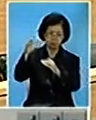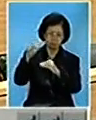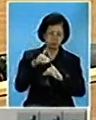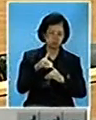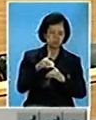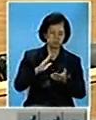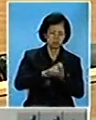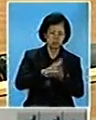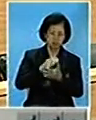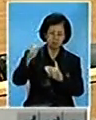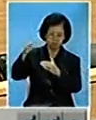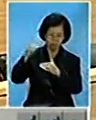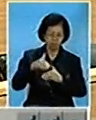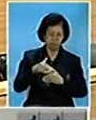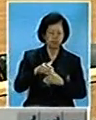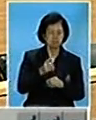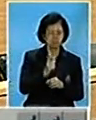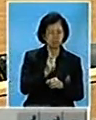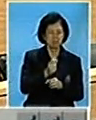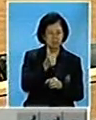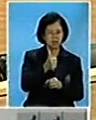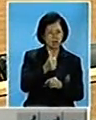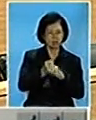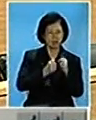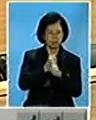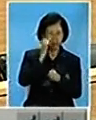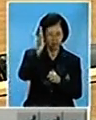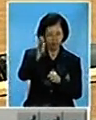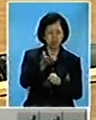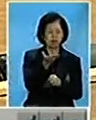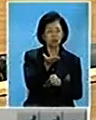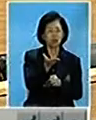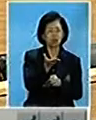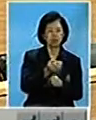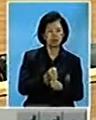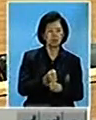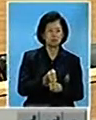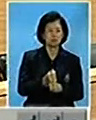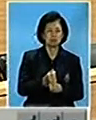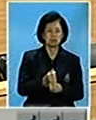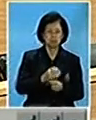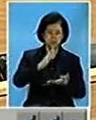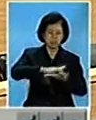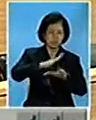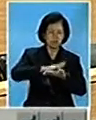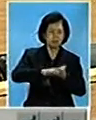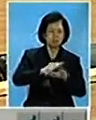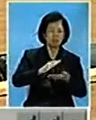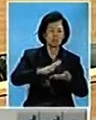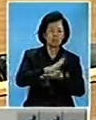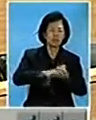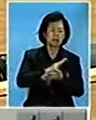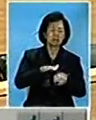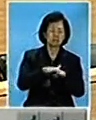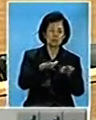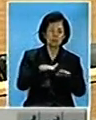ทศถ้าเป็นไปได้ในปีถัดไปขอความกรุณาท่านพิมพ์เพียงกระดาษปอนก็พอ